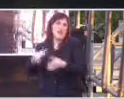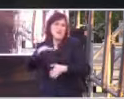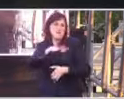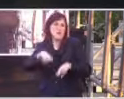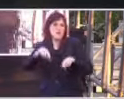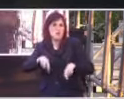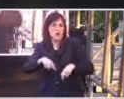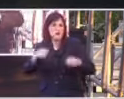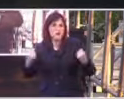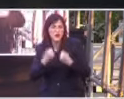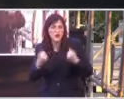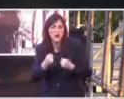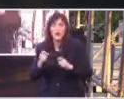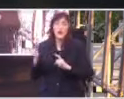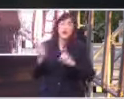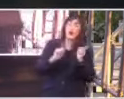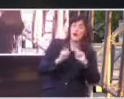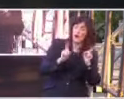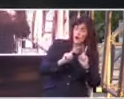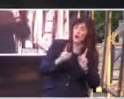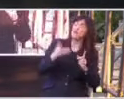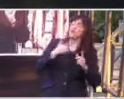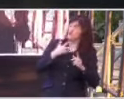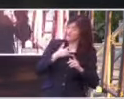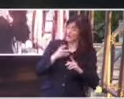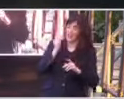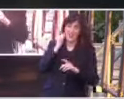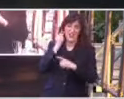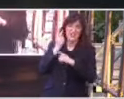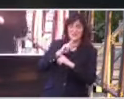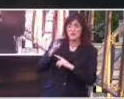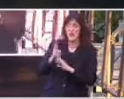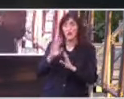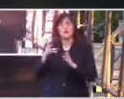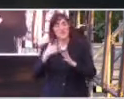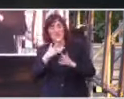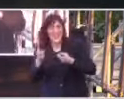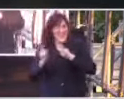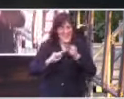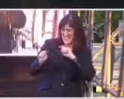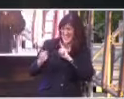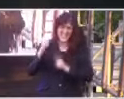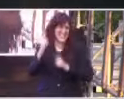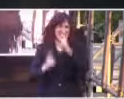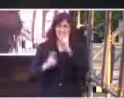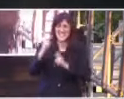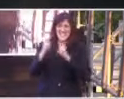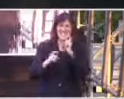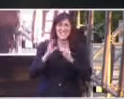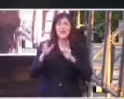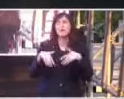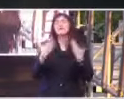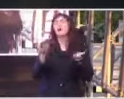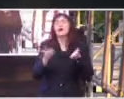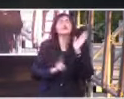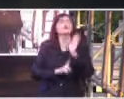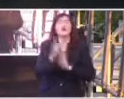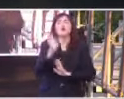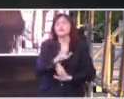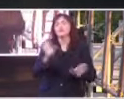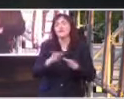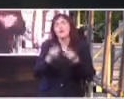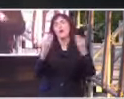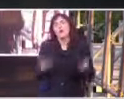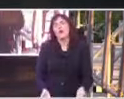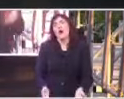più spunto dalla matrice Ma alla fine la conclusione è che si fa qui io ho capito Ormai sono nella